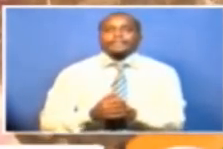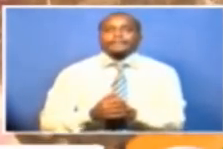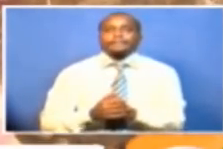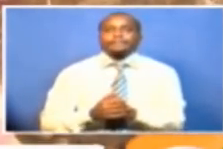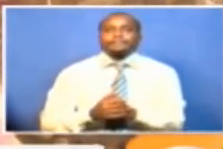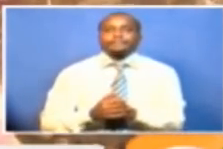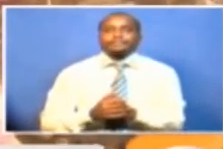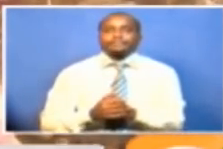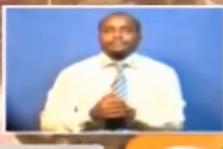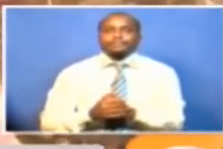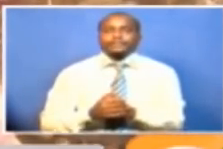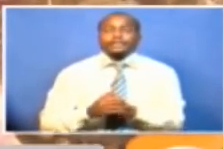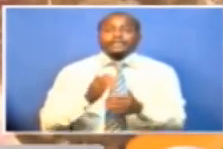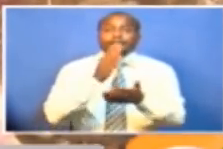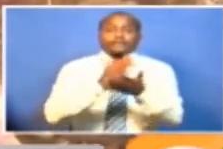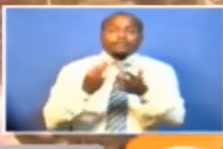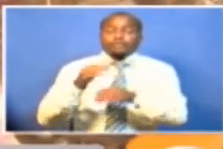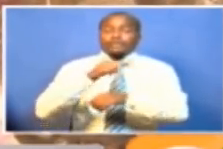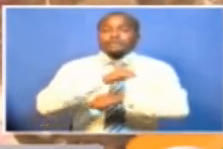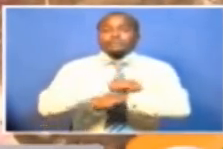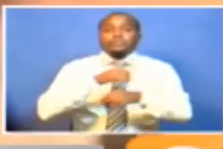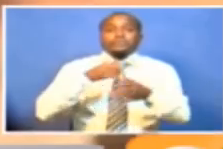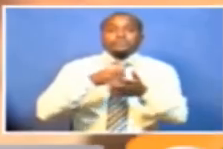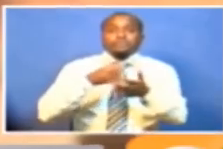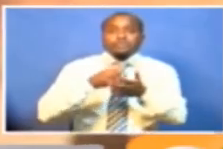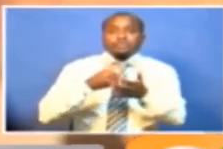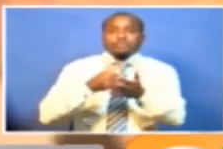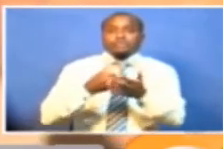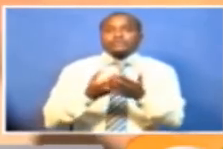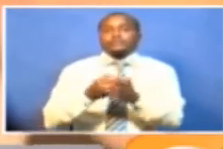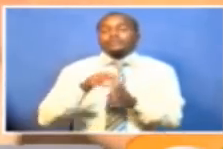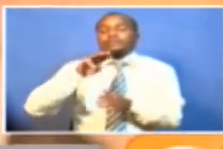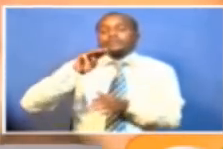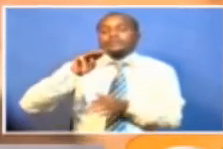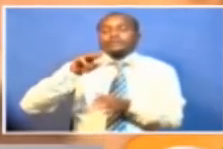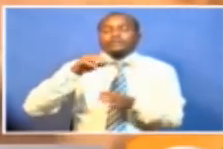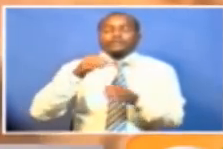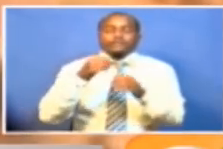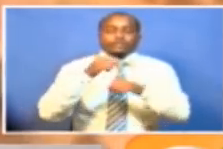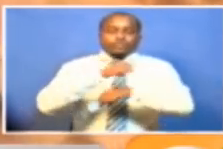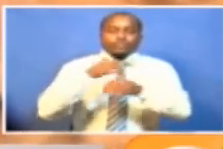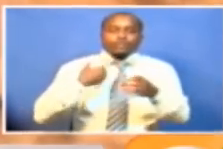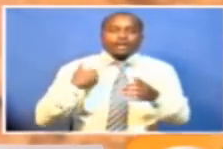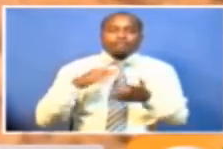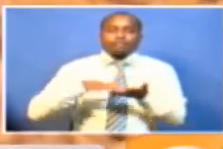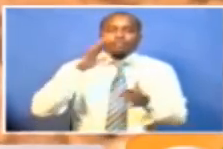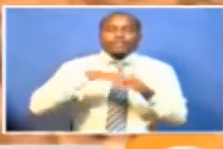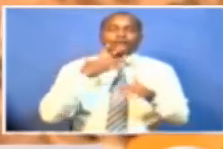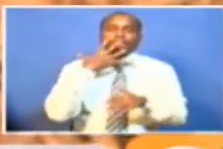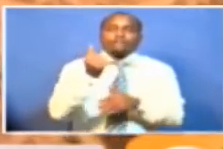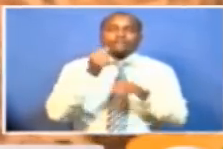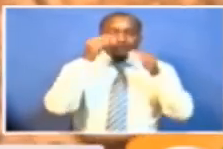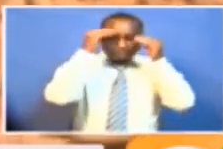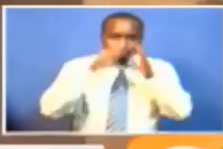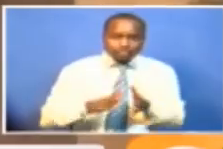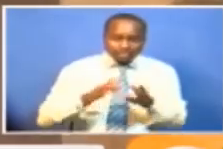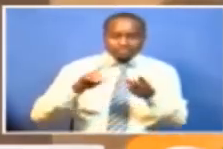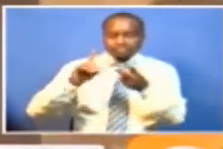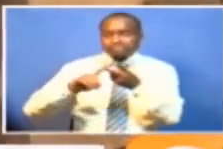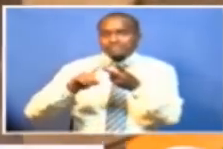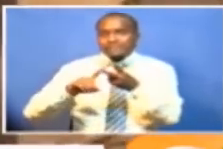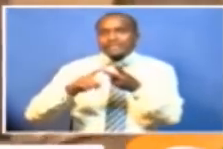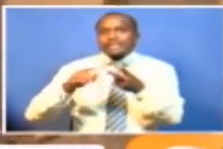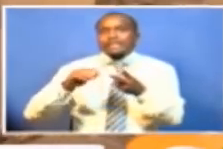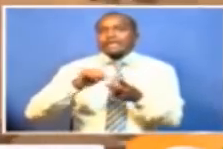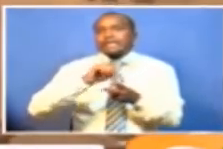Baadhi ya shule ambazo zimeathirika ni pamoja na shule ya Mashimoni Squatters ambayo ilikuwa na zaidi ya wanafunzi 500, ile ya Makina Self Help